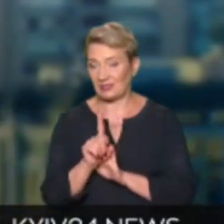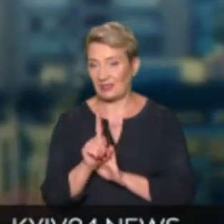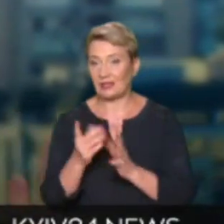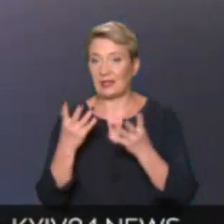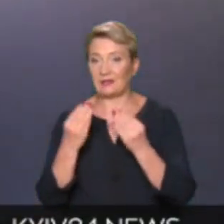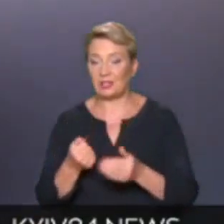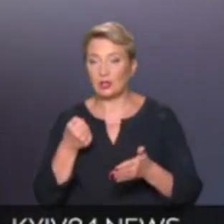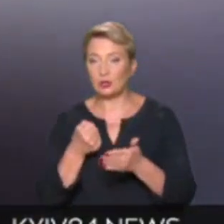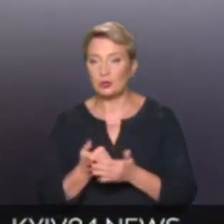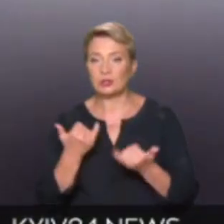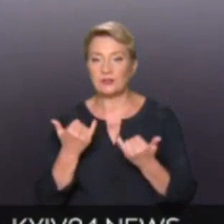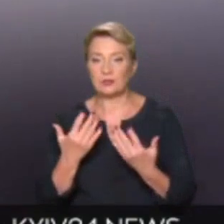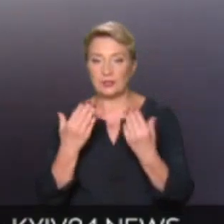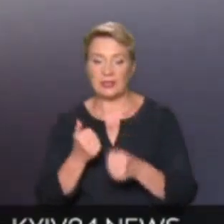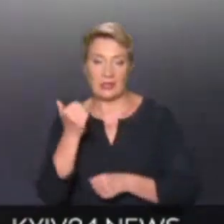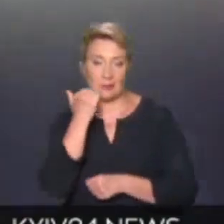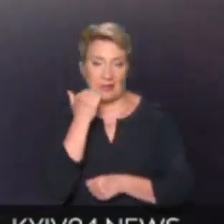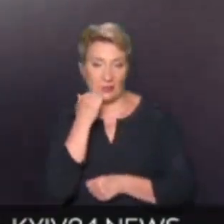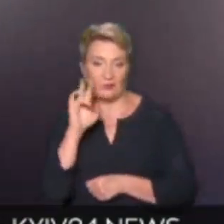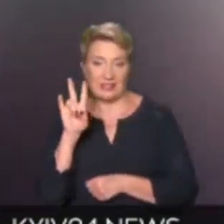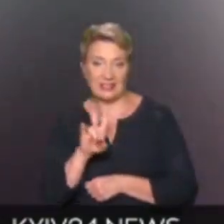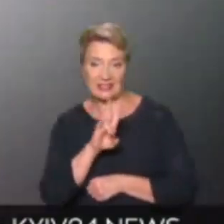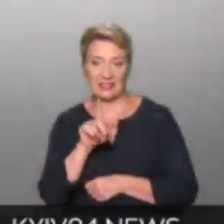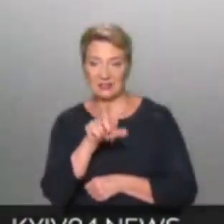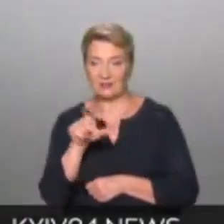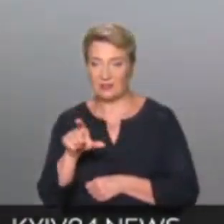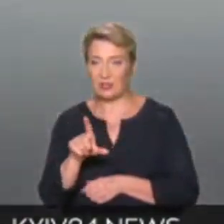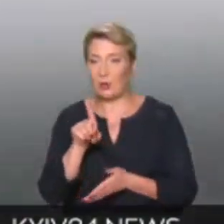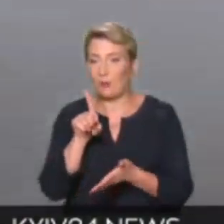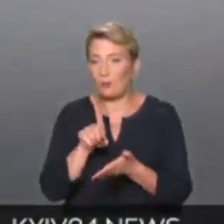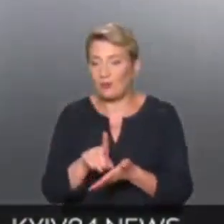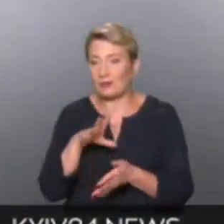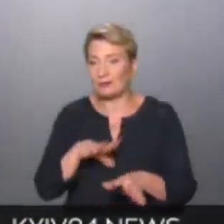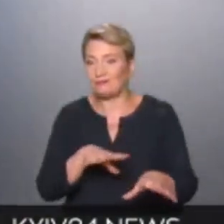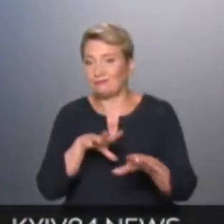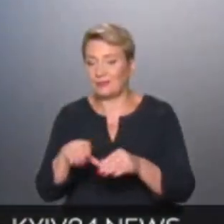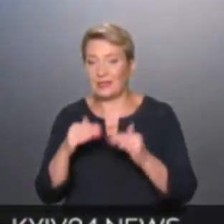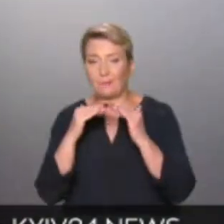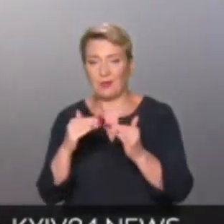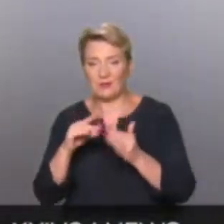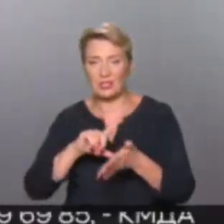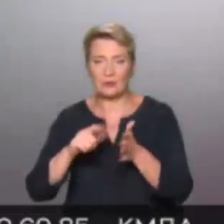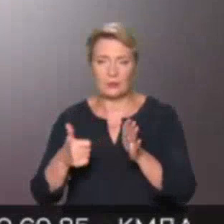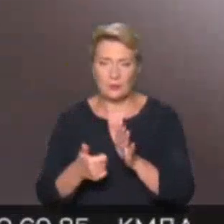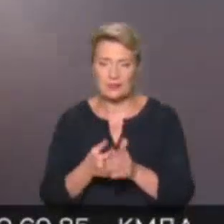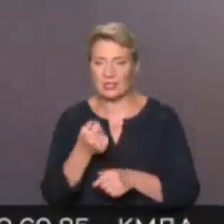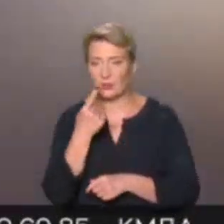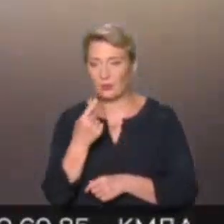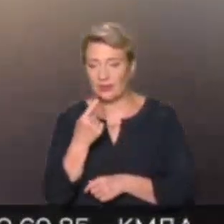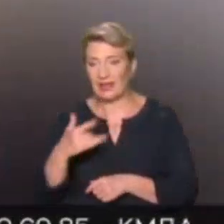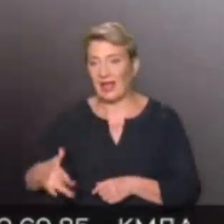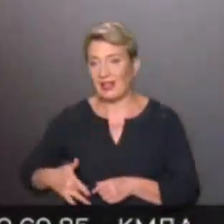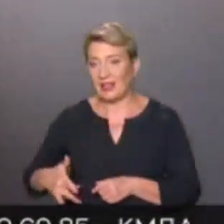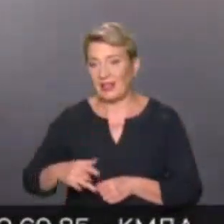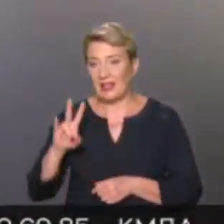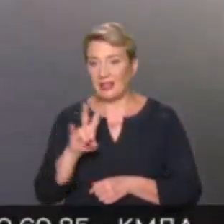дня московські священники повинні були вибратися з приміщень, з корпусів, заповідника, лаври, але цього